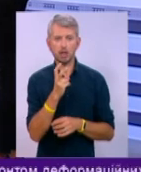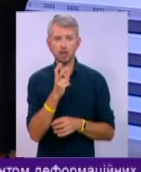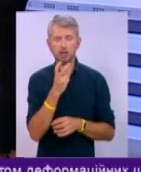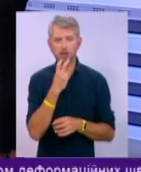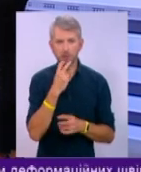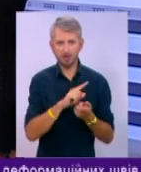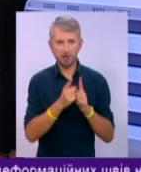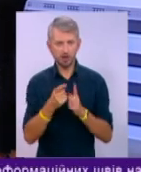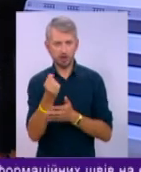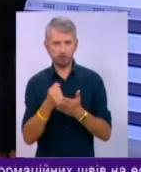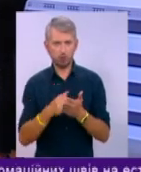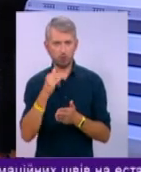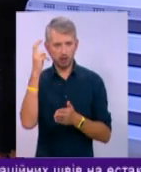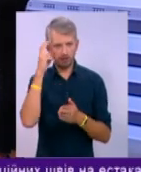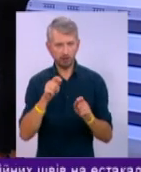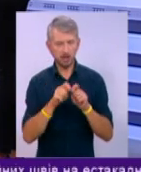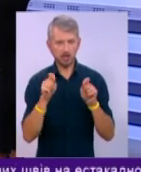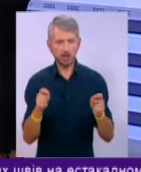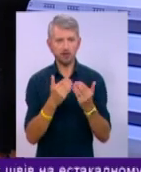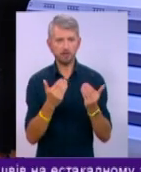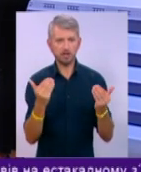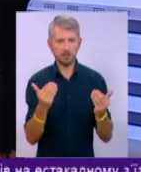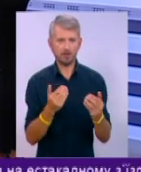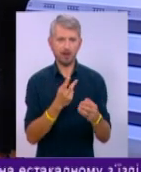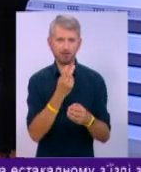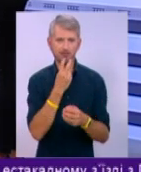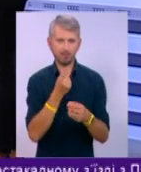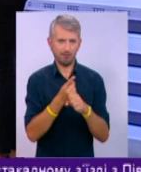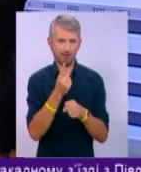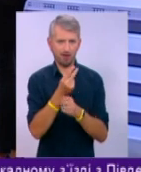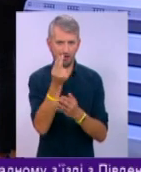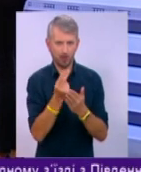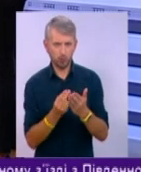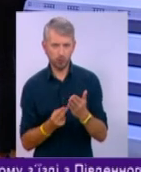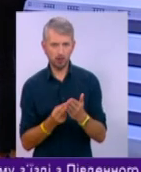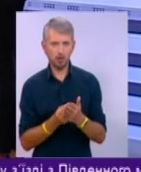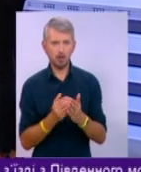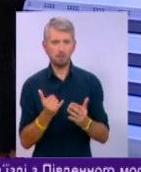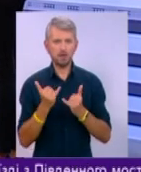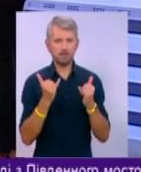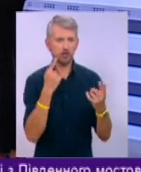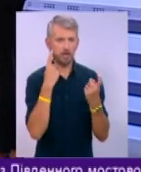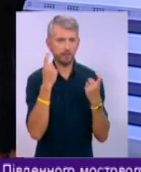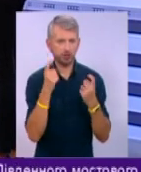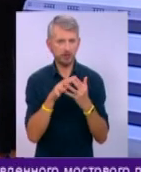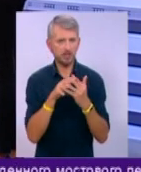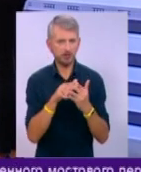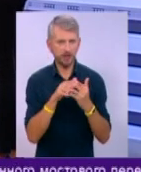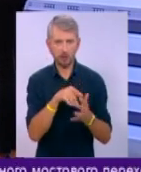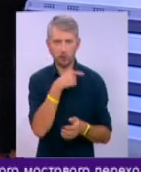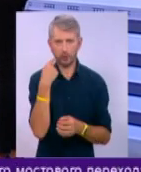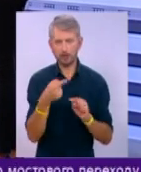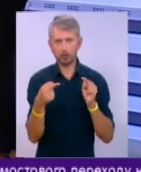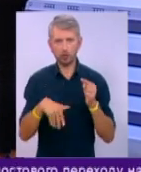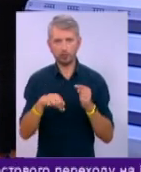зброю. У Києві відкрилась виставка карикатур, авторська виставка карикатур, присвячена інформаційній війні Росії